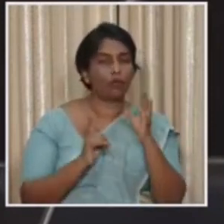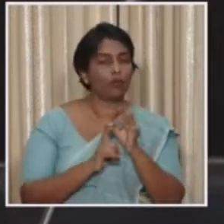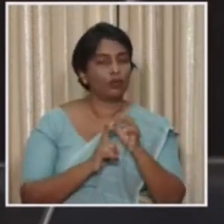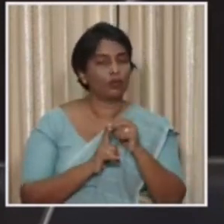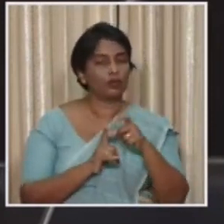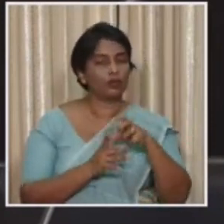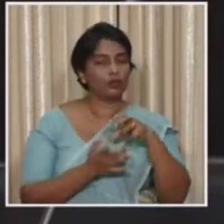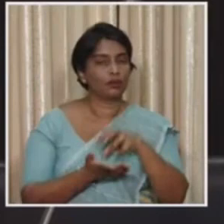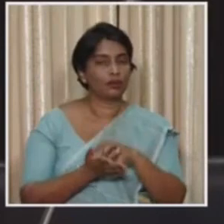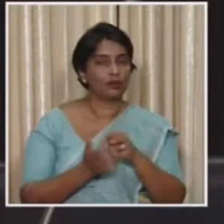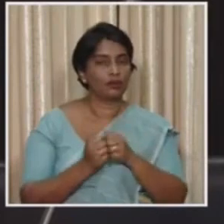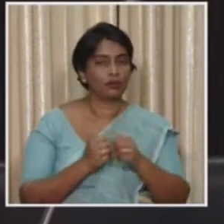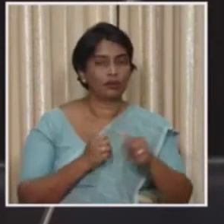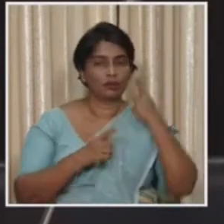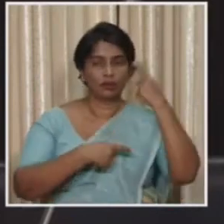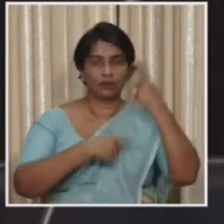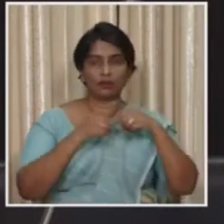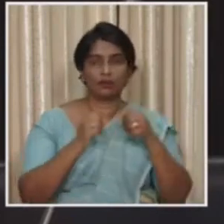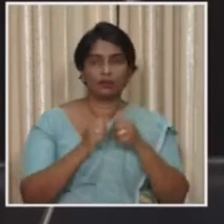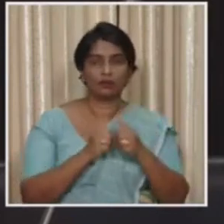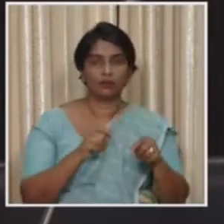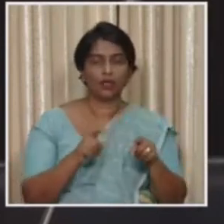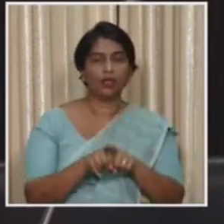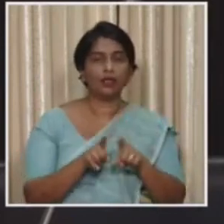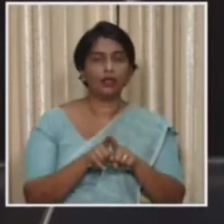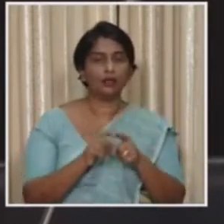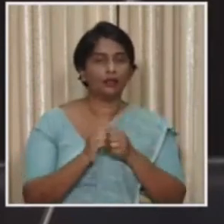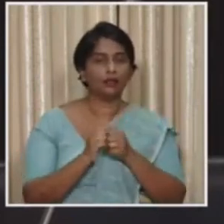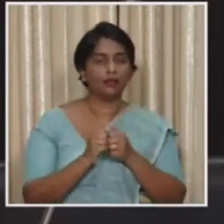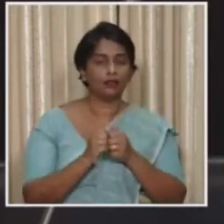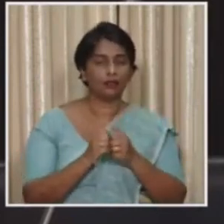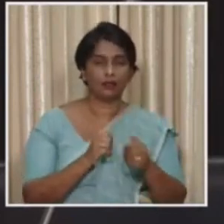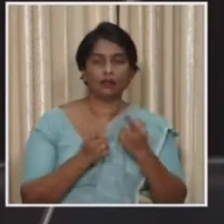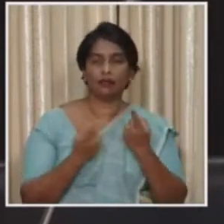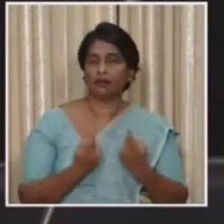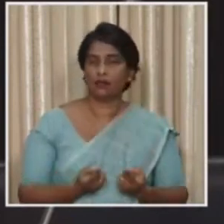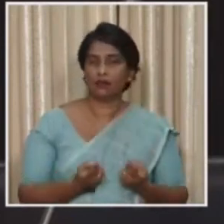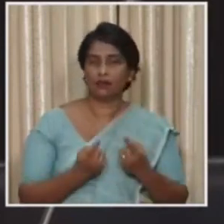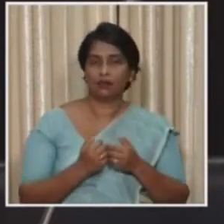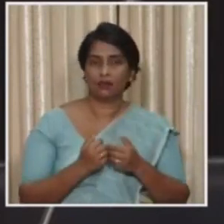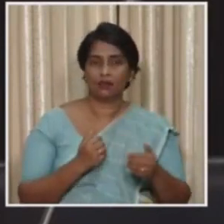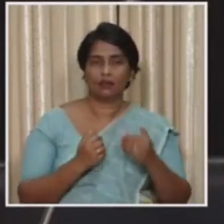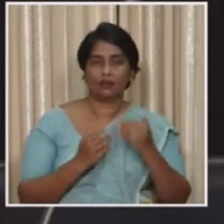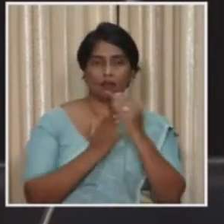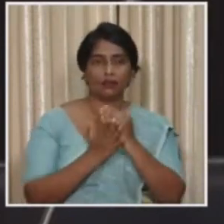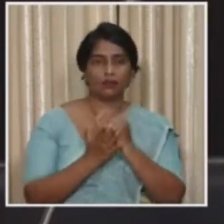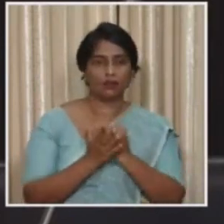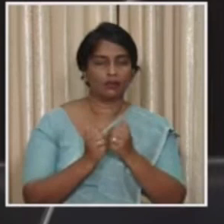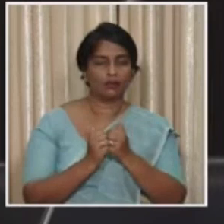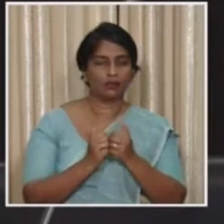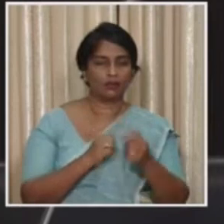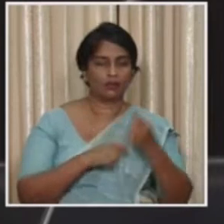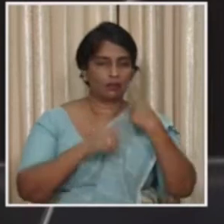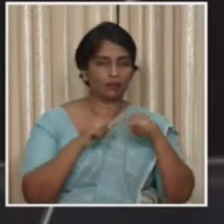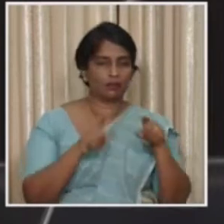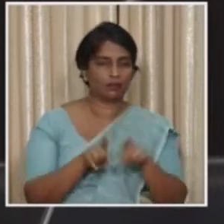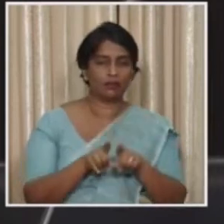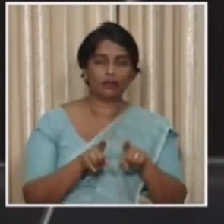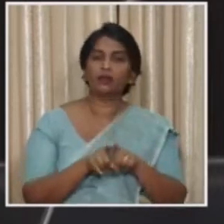பார்க்கிறோம். இன்று அவருடைய ஃபெஸ்டஸ் பெரேரா அவர்களுடையதும் லரின் பெரேரா அவர்களுடைய புத்திரர்